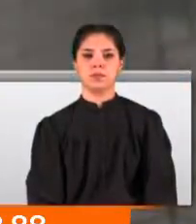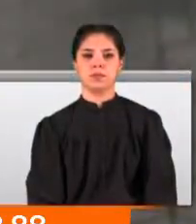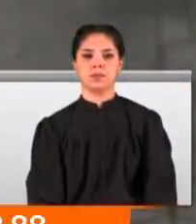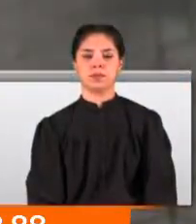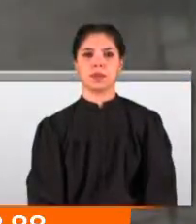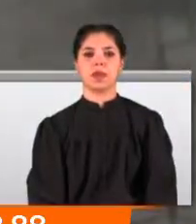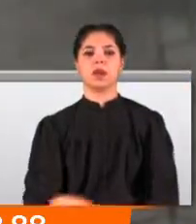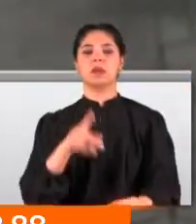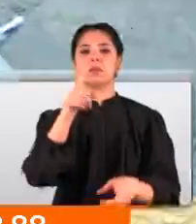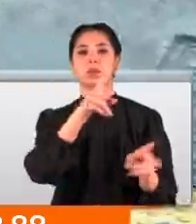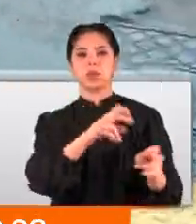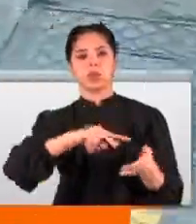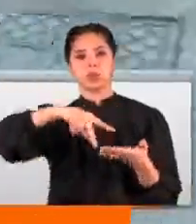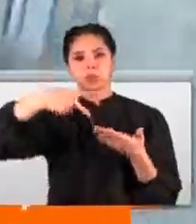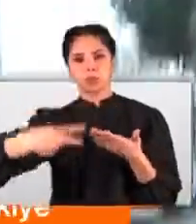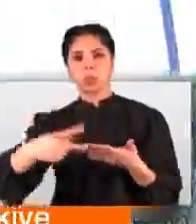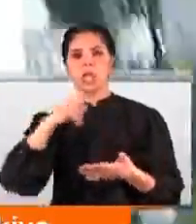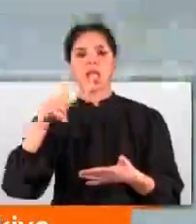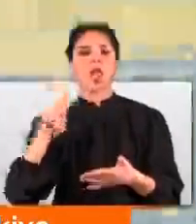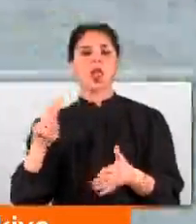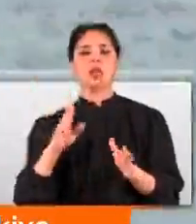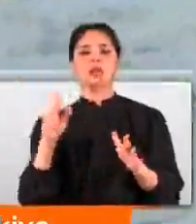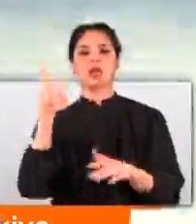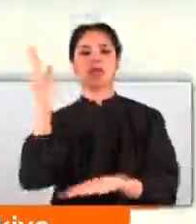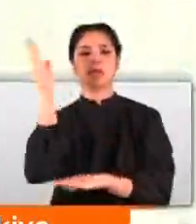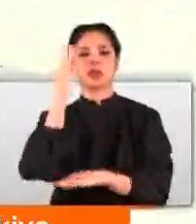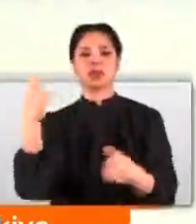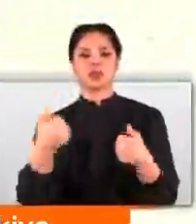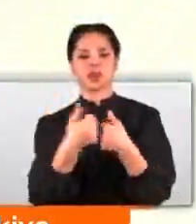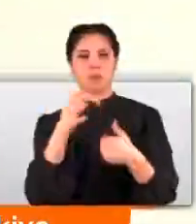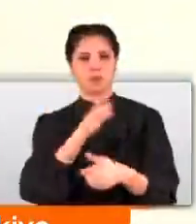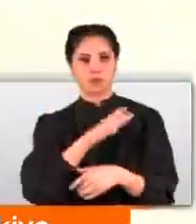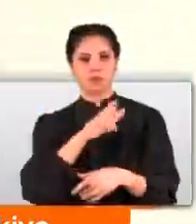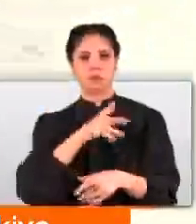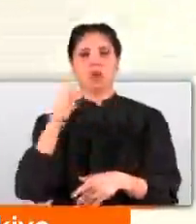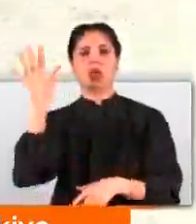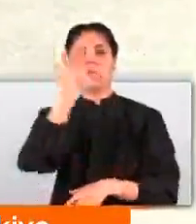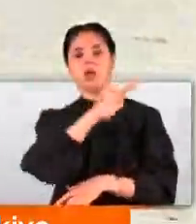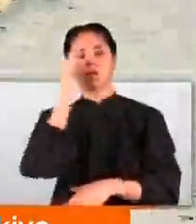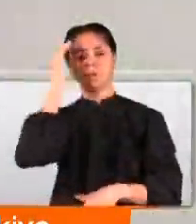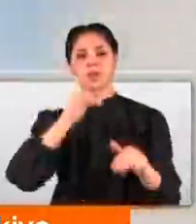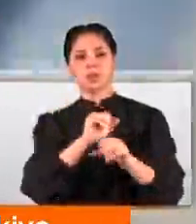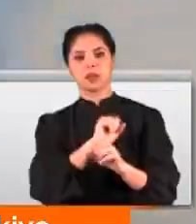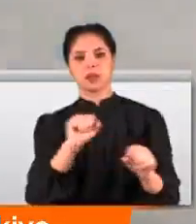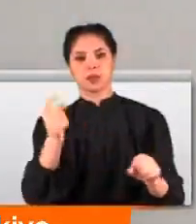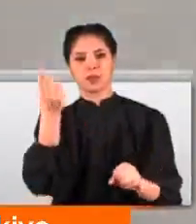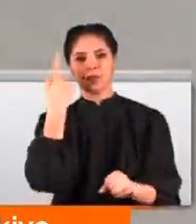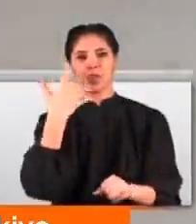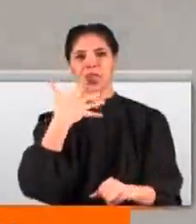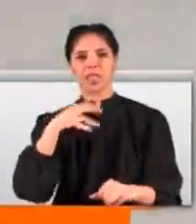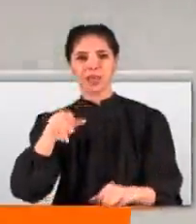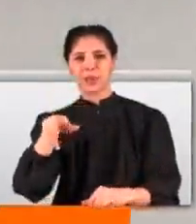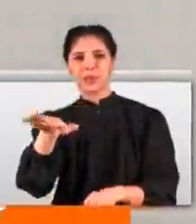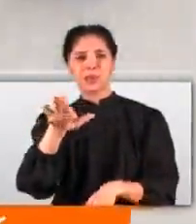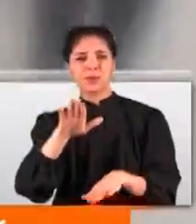Raylara düşen de var, elektrik direğine çarpan da. Mağdurların sayısı çok, artmaya da devam ediyor. Tıpkı dün sahilde